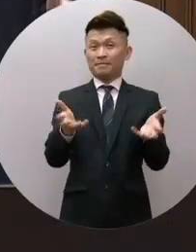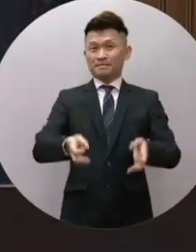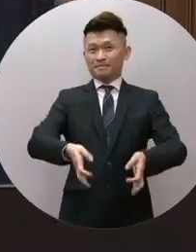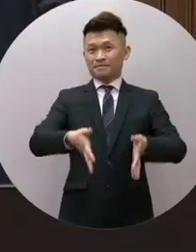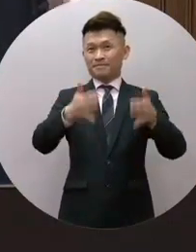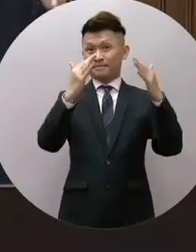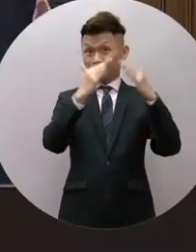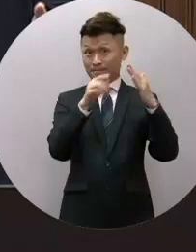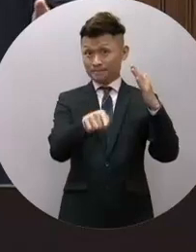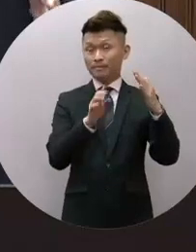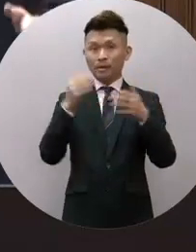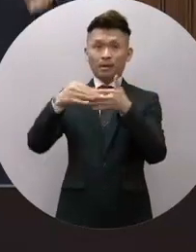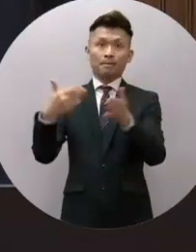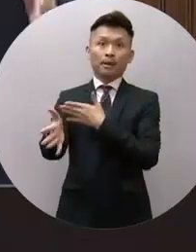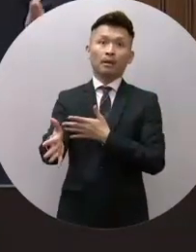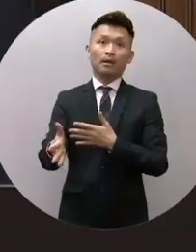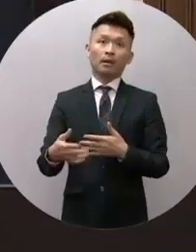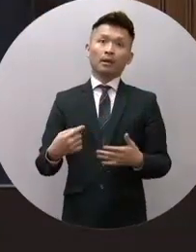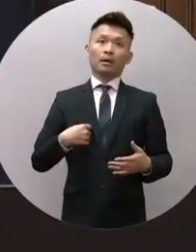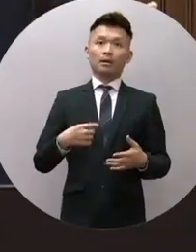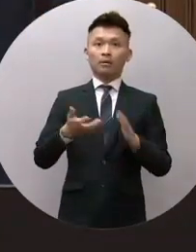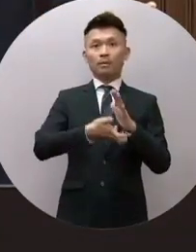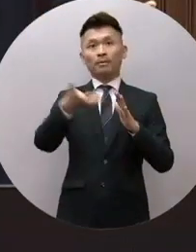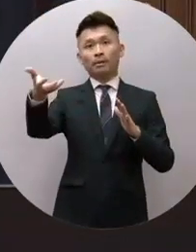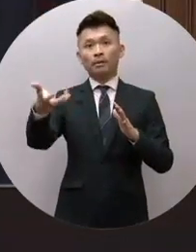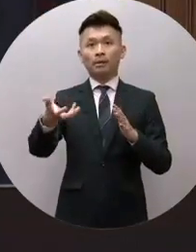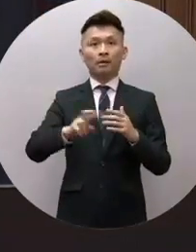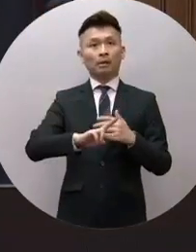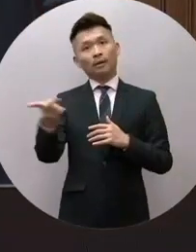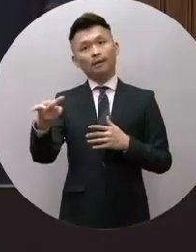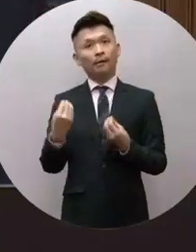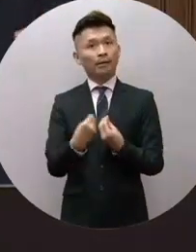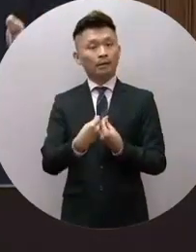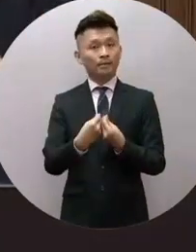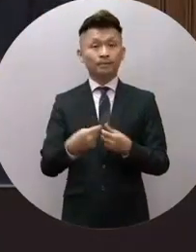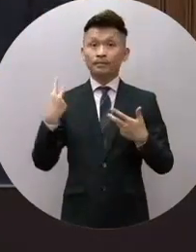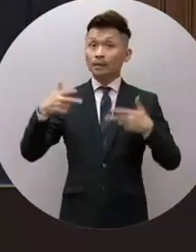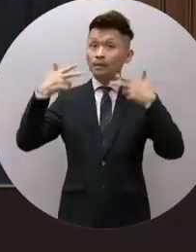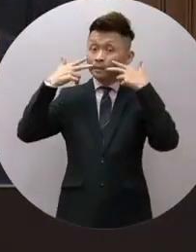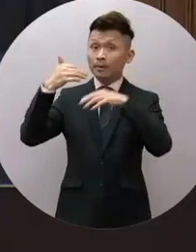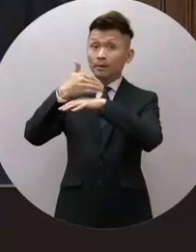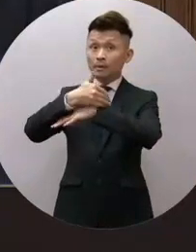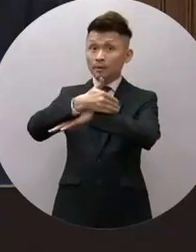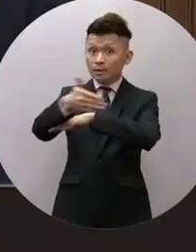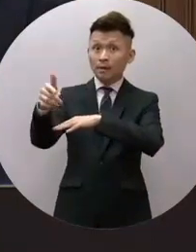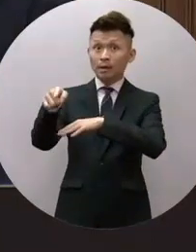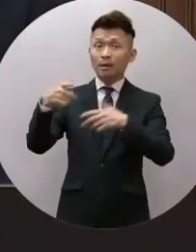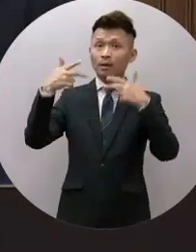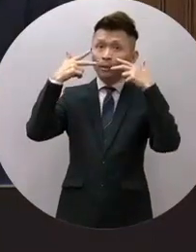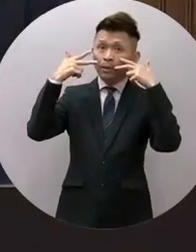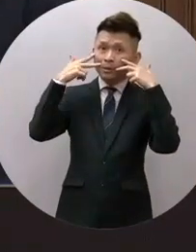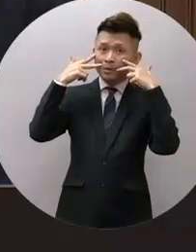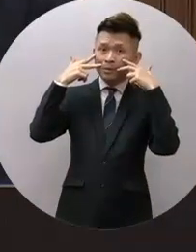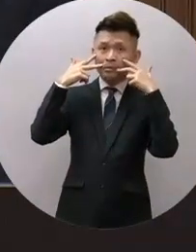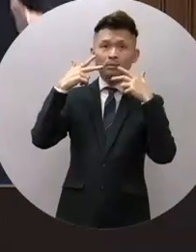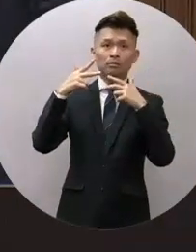边，那现在不符合规定，你说你要他迁走去建地，可是原乡他有一半的土地就是原住民